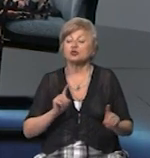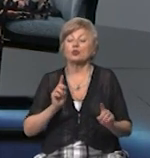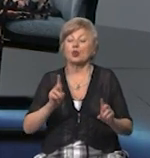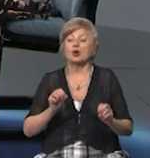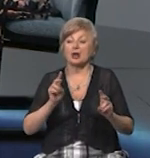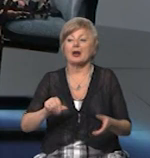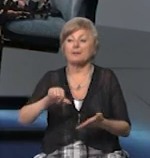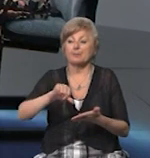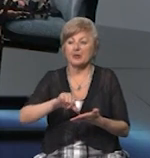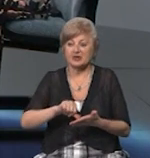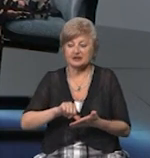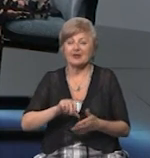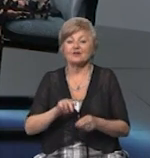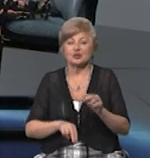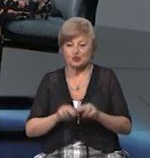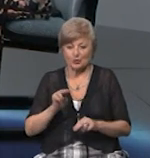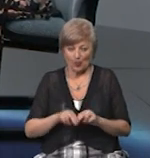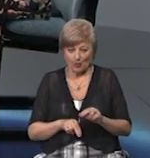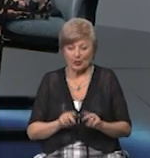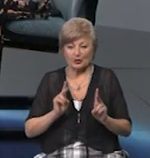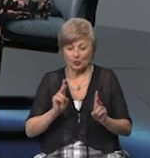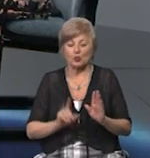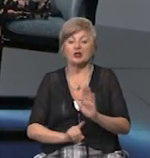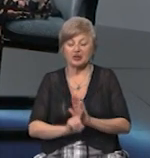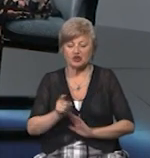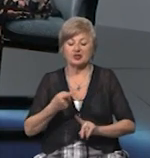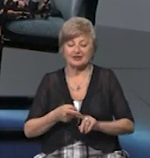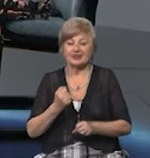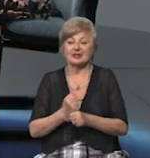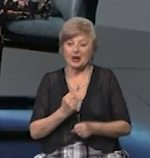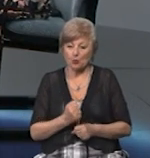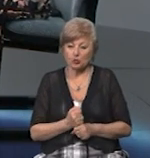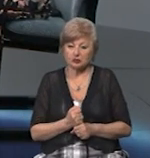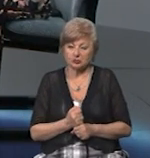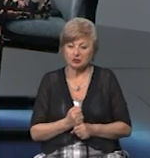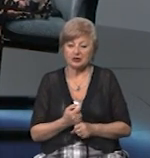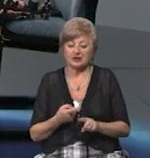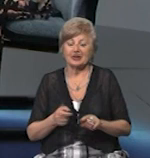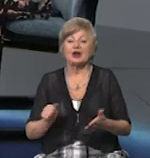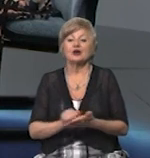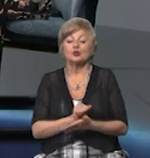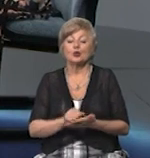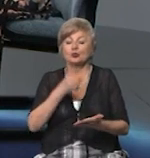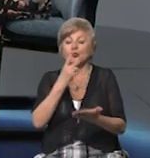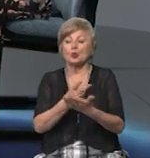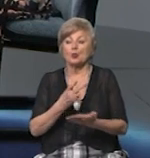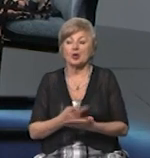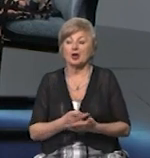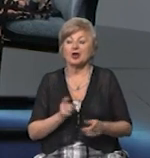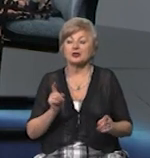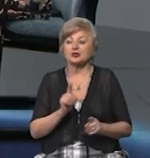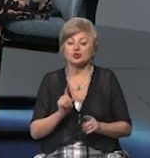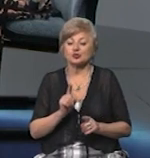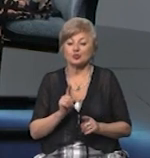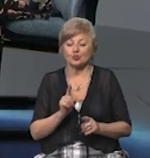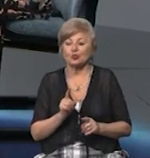представник підрядника тої компанії, яка починає ці роботи, і у нас є документи, які свідчать якраз про те, що мають вони бути